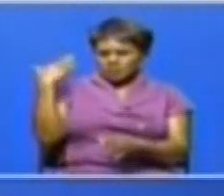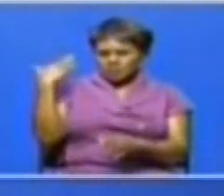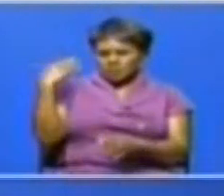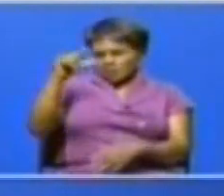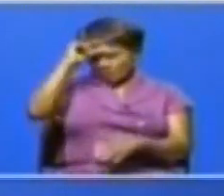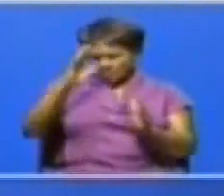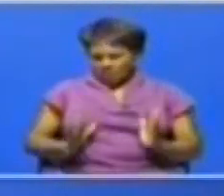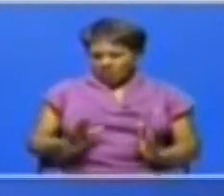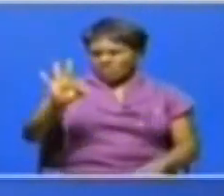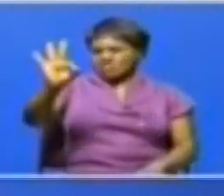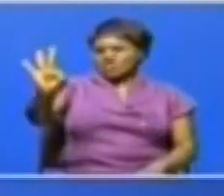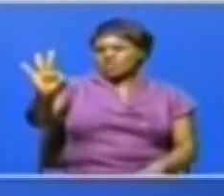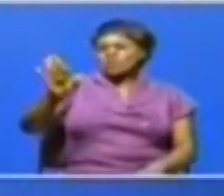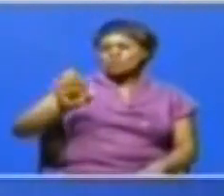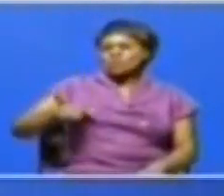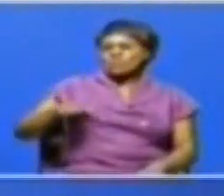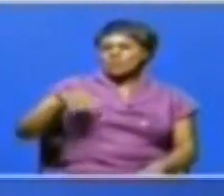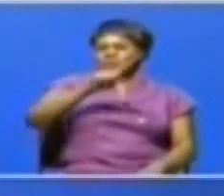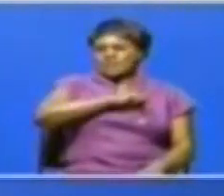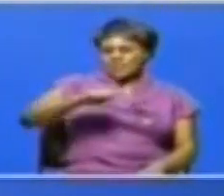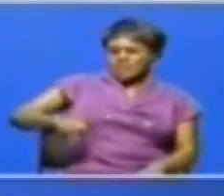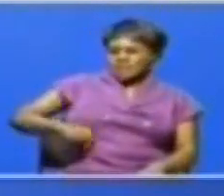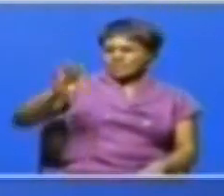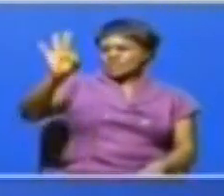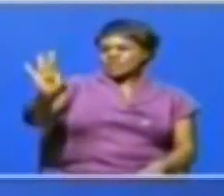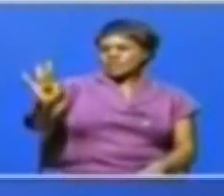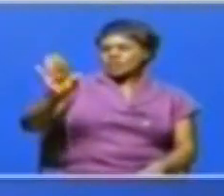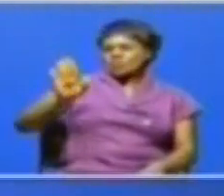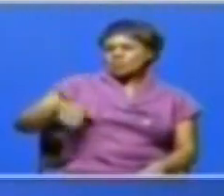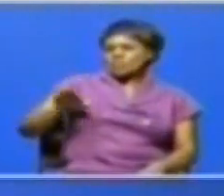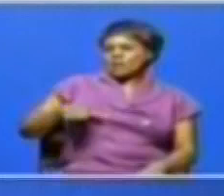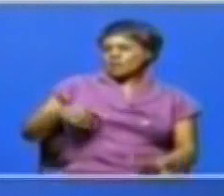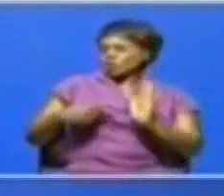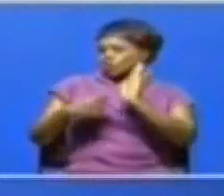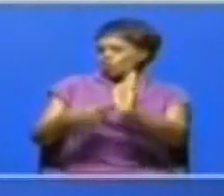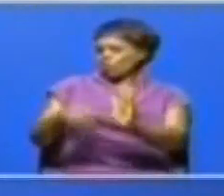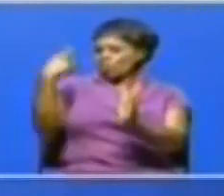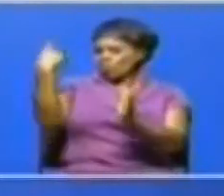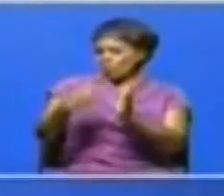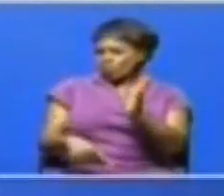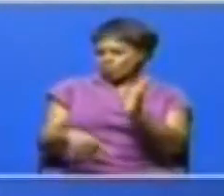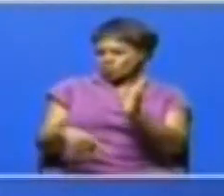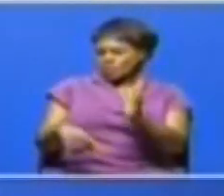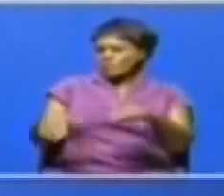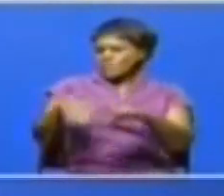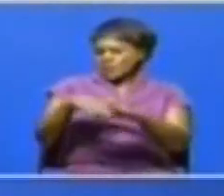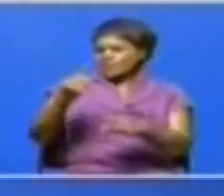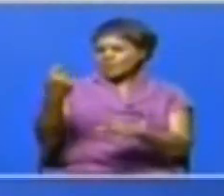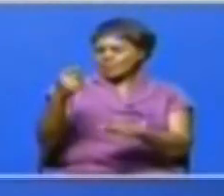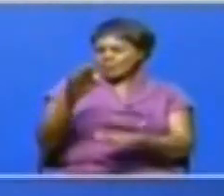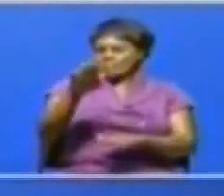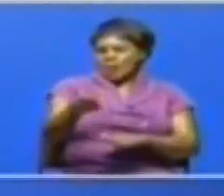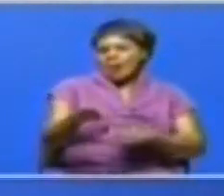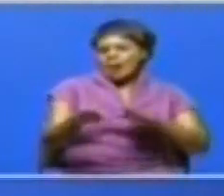kuna magavana watatu wanawake, kuna maseneta watatu kina mama. Hivyo basi kuonyesha kwamba kulingana na wabunge wanasema kwamba Kenya